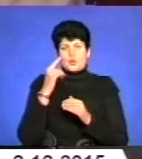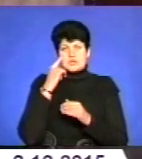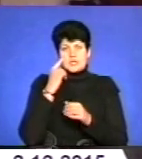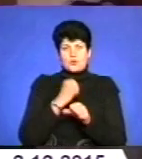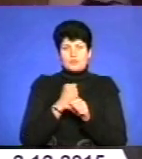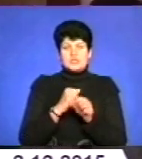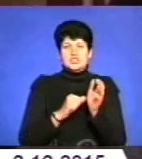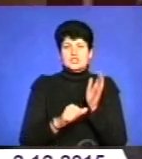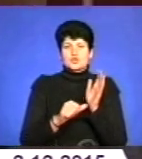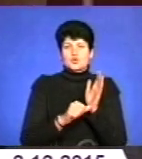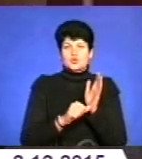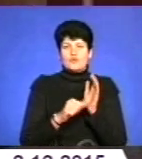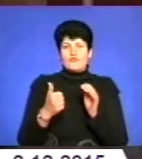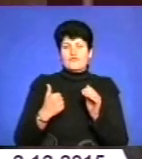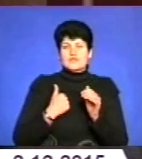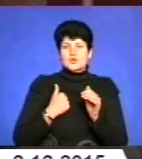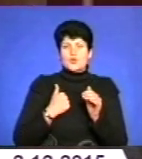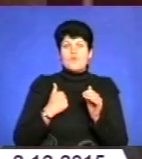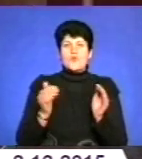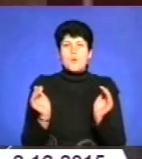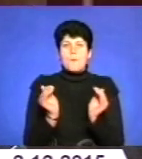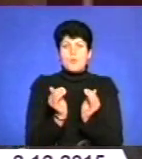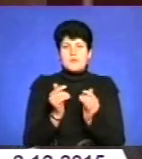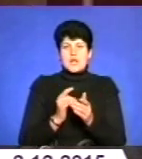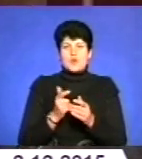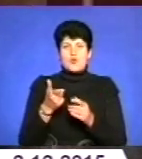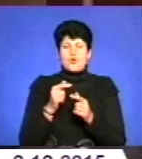мобільного госпіталю. А взагалі,